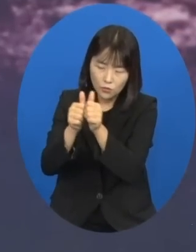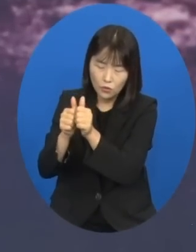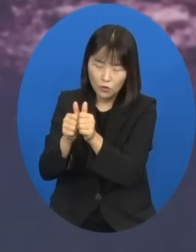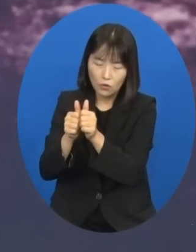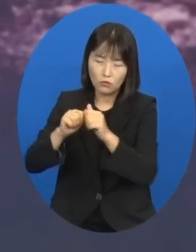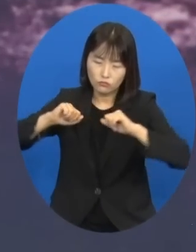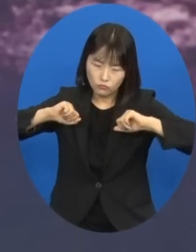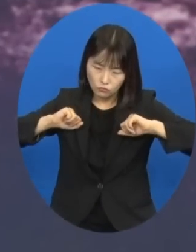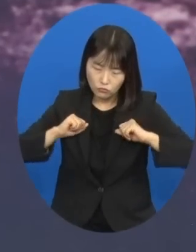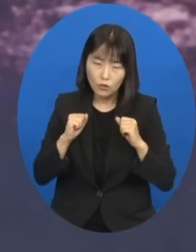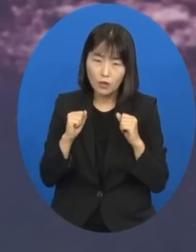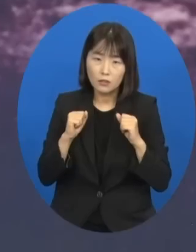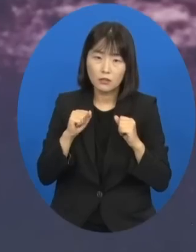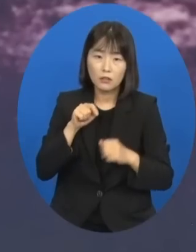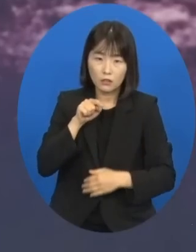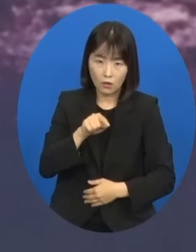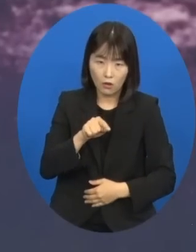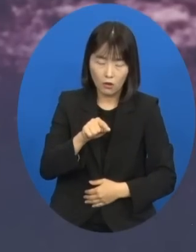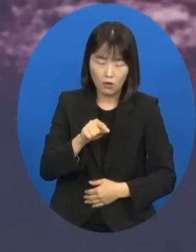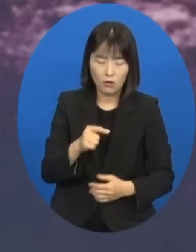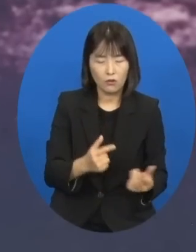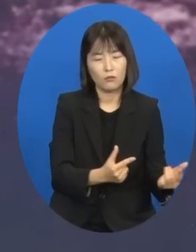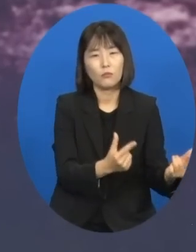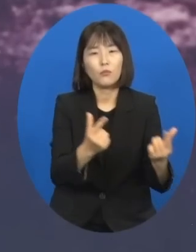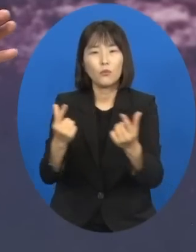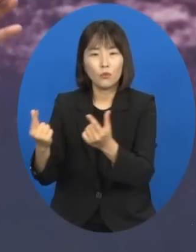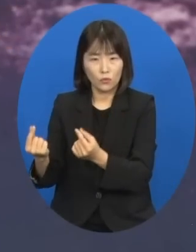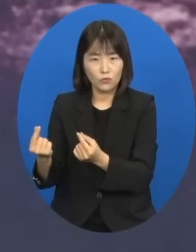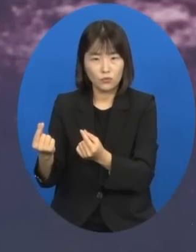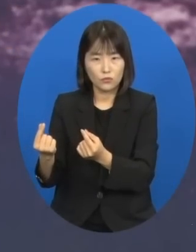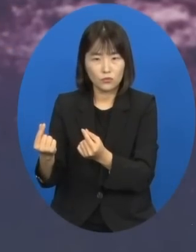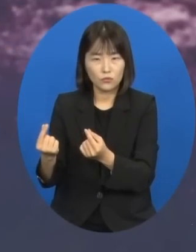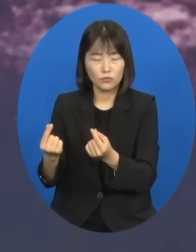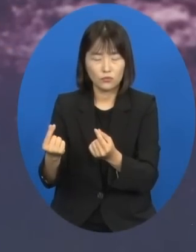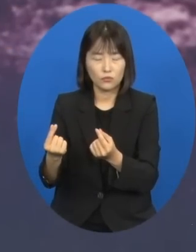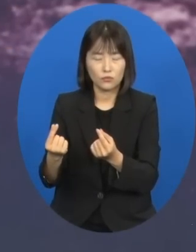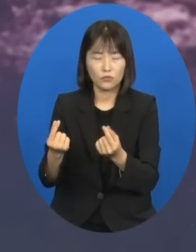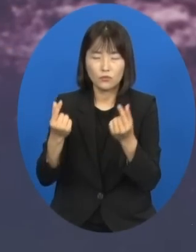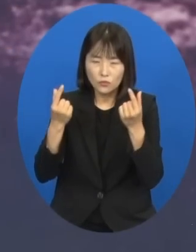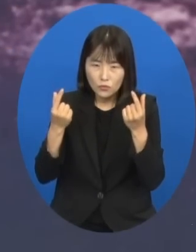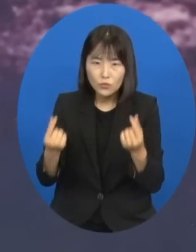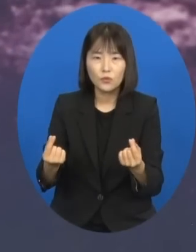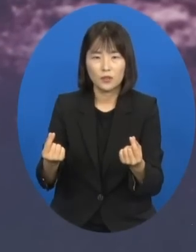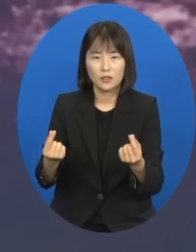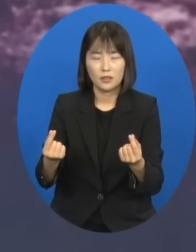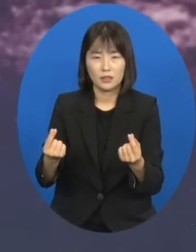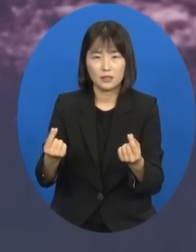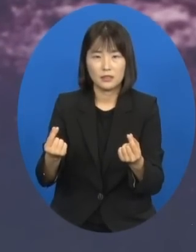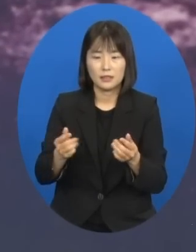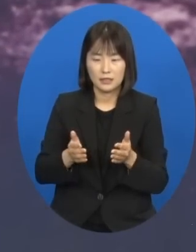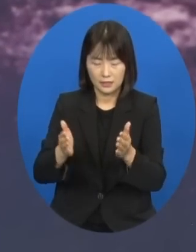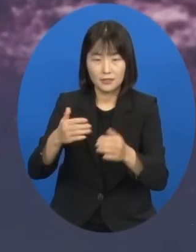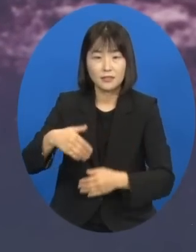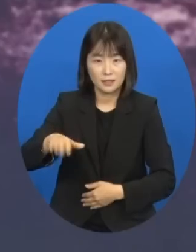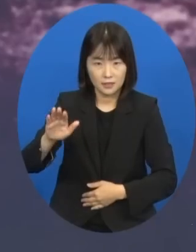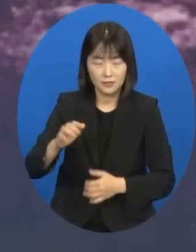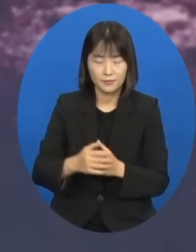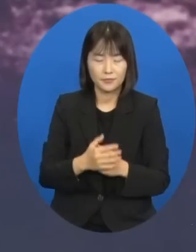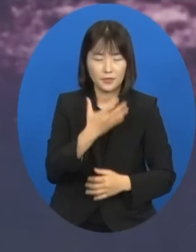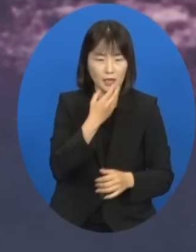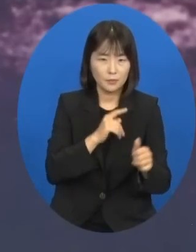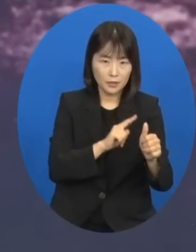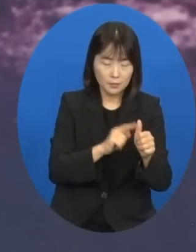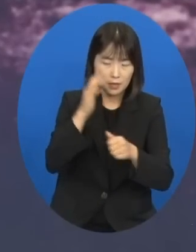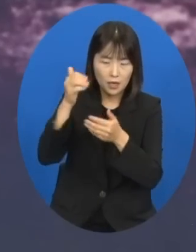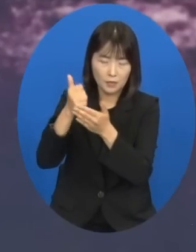순종하는 길이라는 점에서 모든 이들은 사실은 본질적으로는 동일한 길을 걷는 것입니다. 아브라함이 하나님을